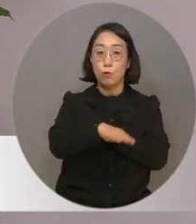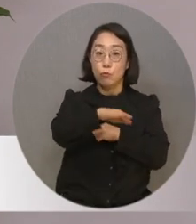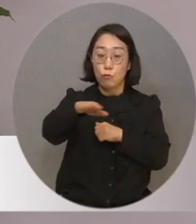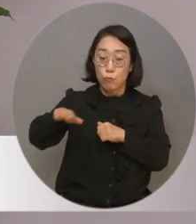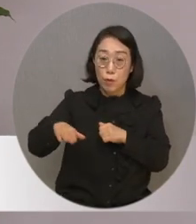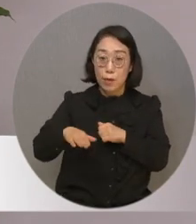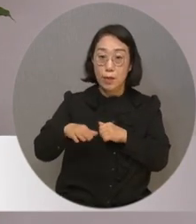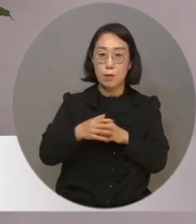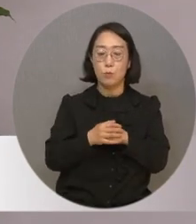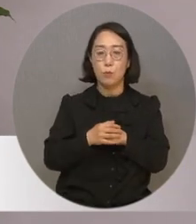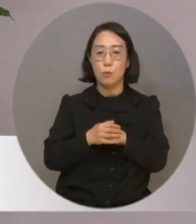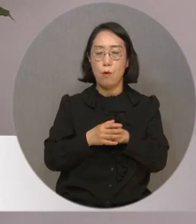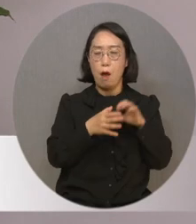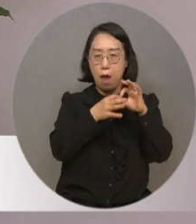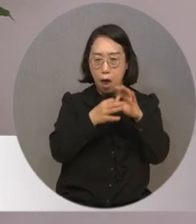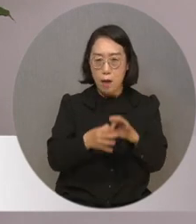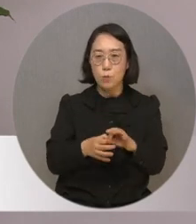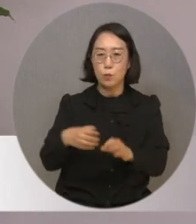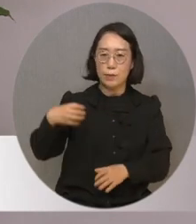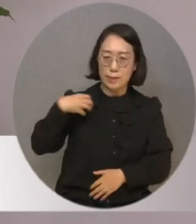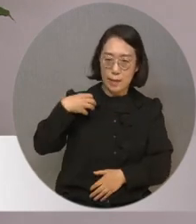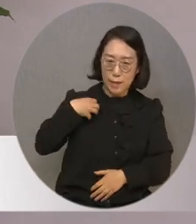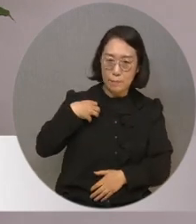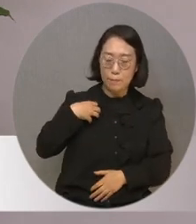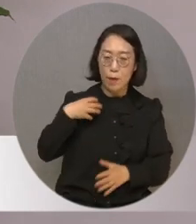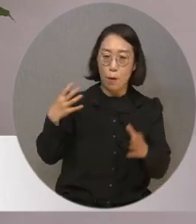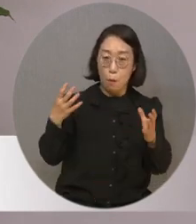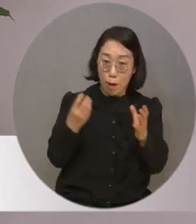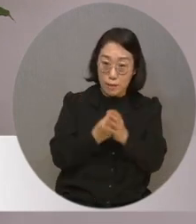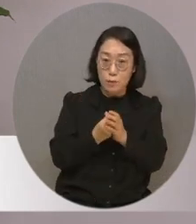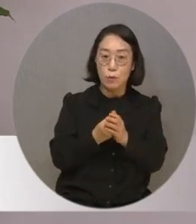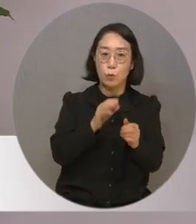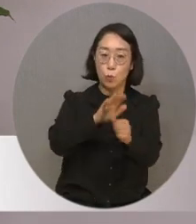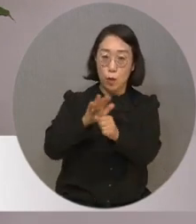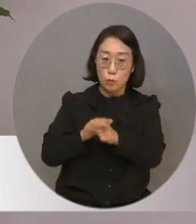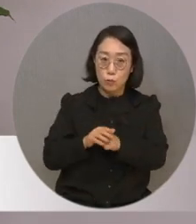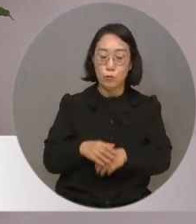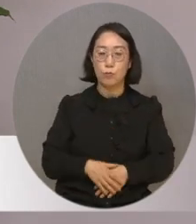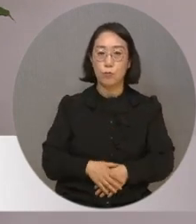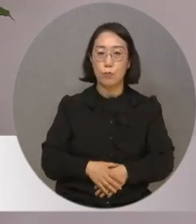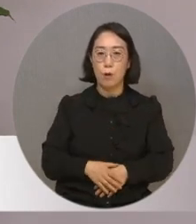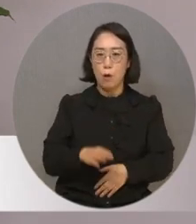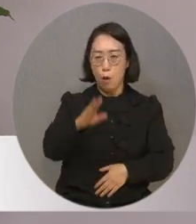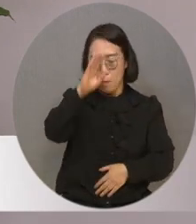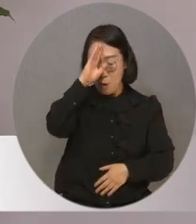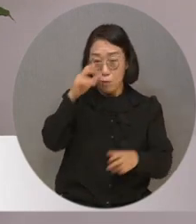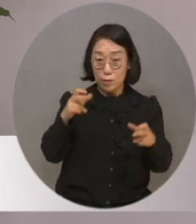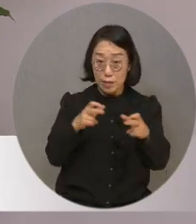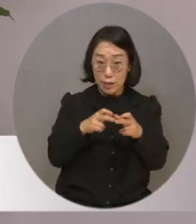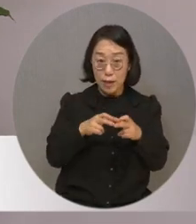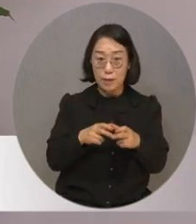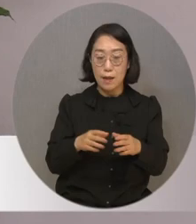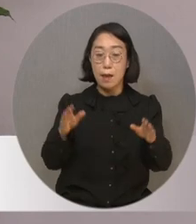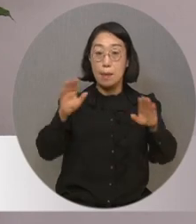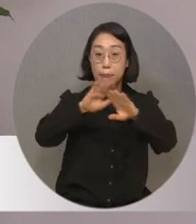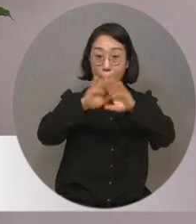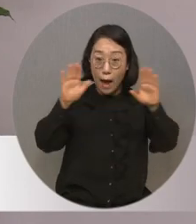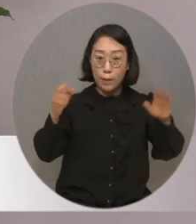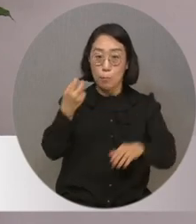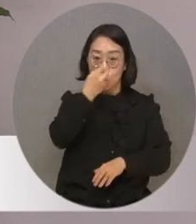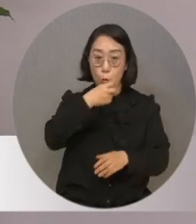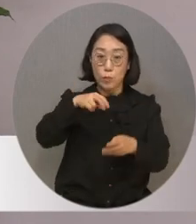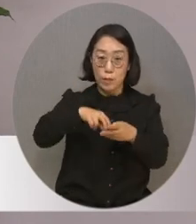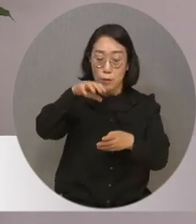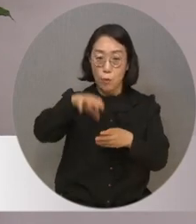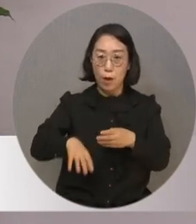법인에서도 저희들이 선도적인 역할을 할 수 있도록 4명 변장애인들의 주간보호센터의 새로운 모델이 될 수